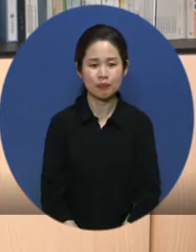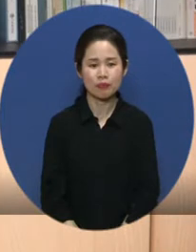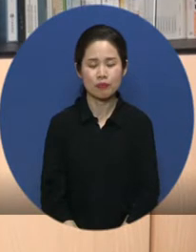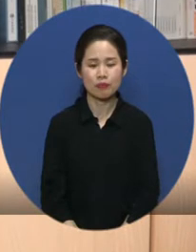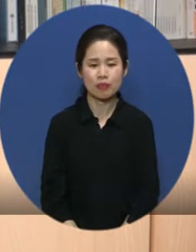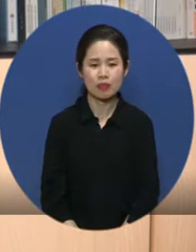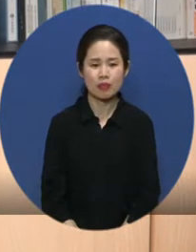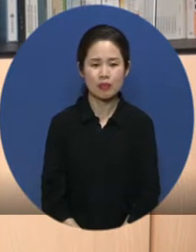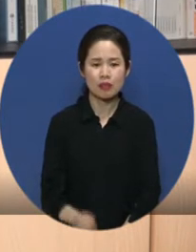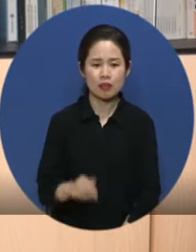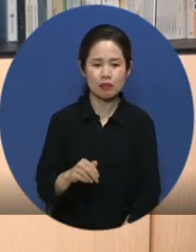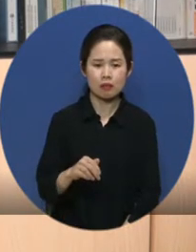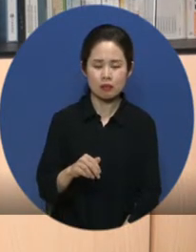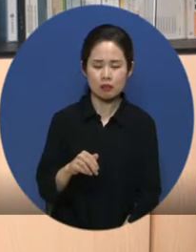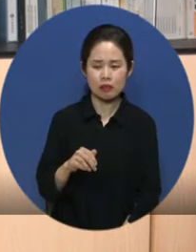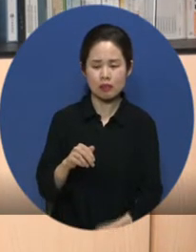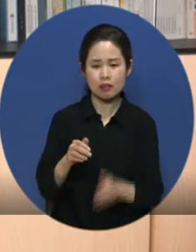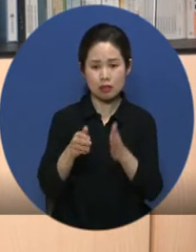초기에